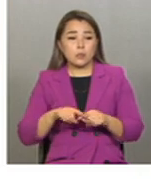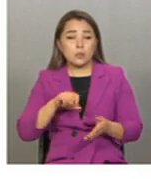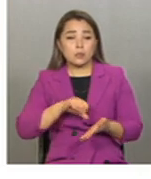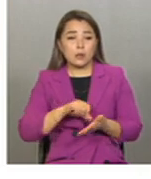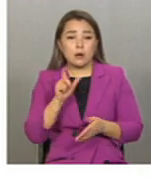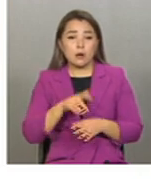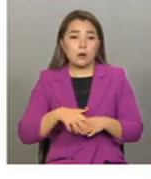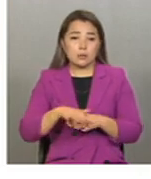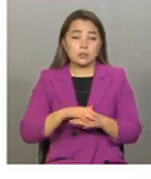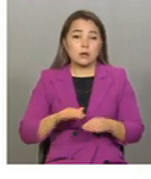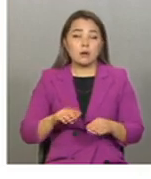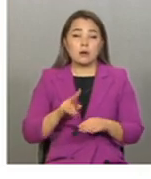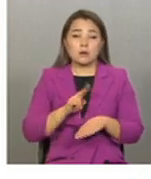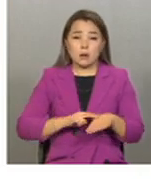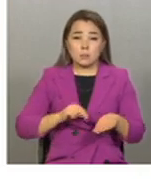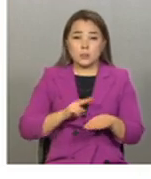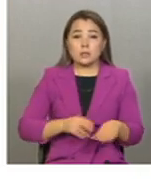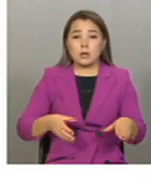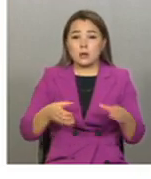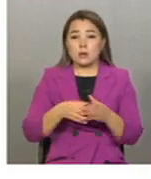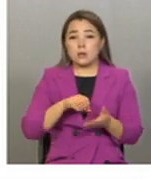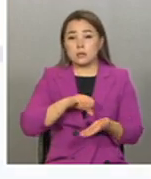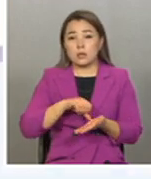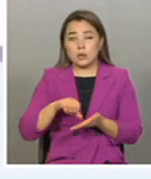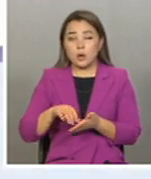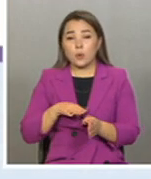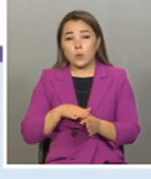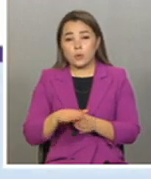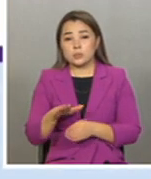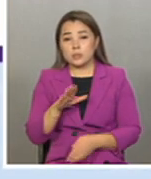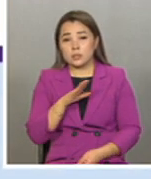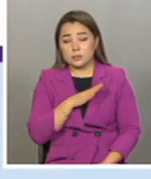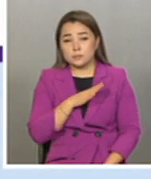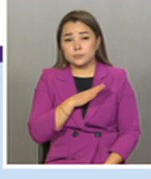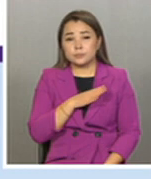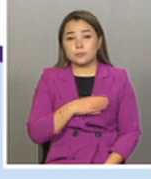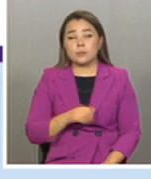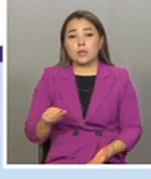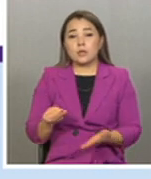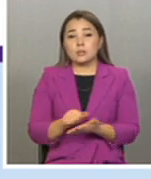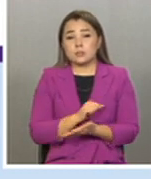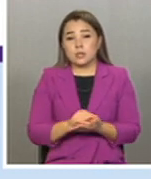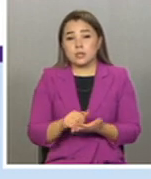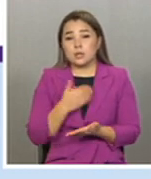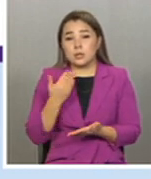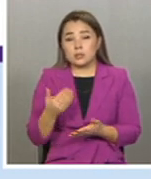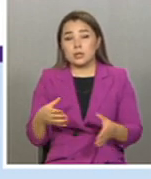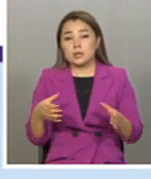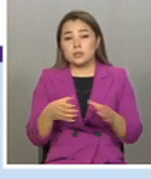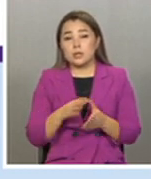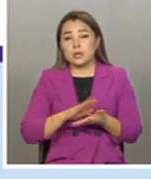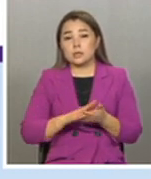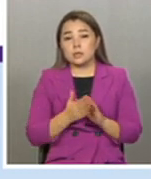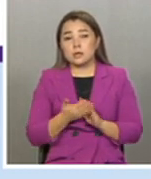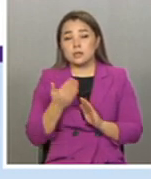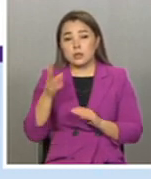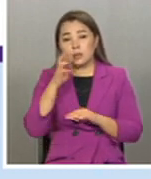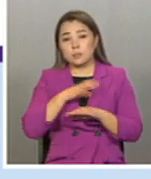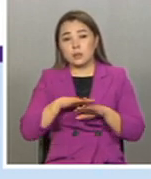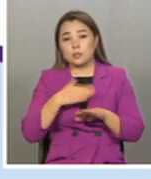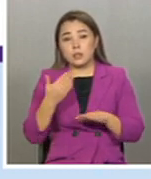халық комиссарлар кеңесі орындады. Декларация кеңестік мемлекеттің